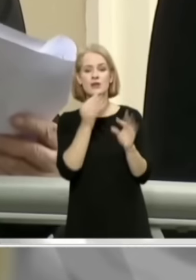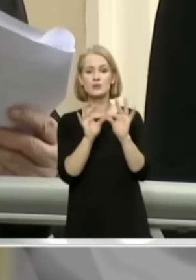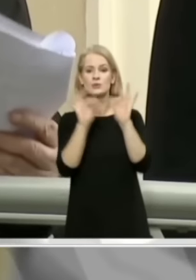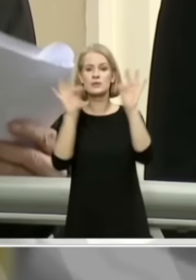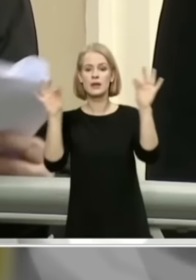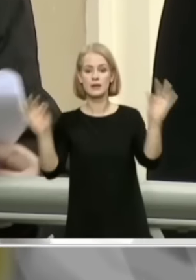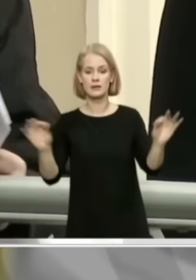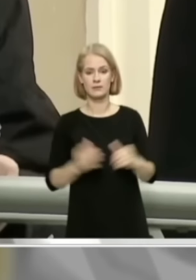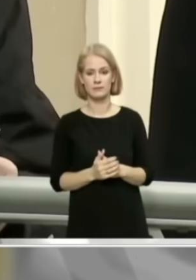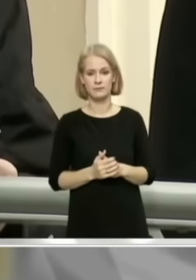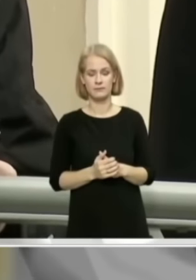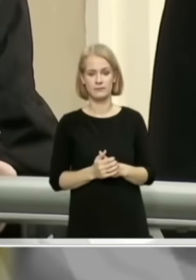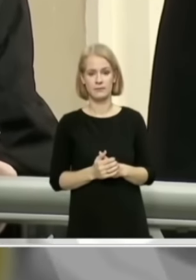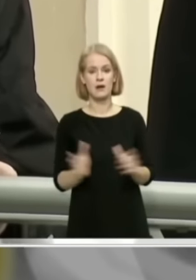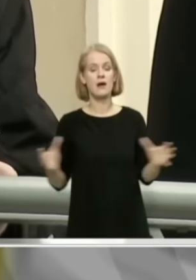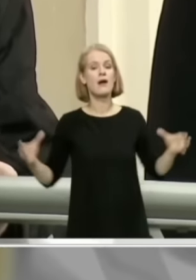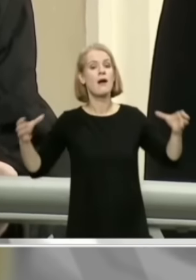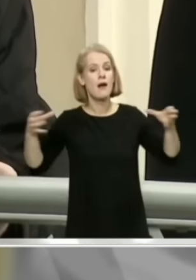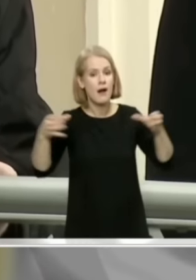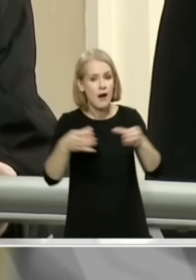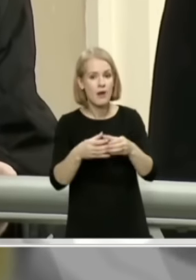Būkim kartu.